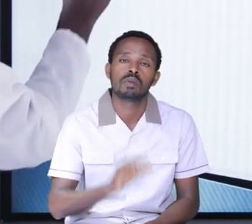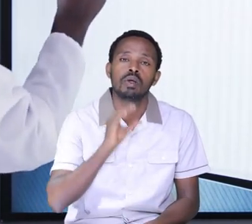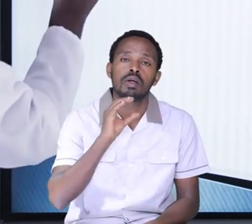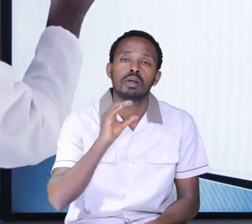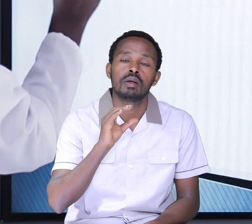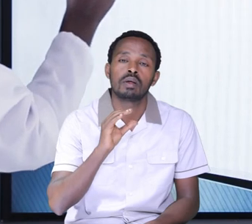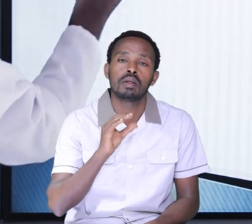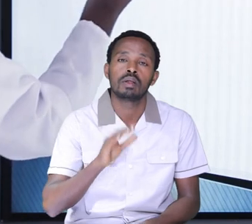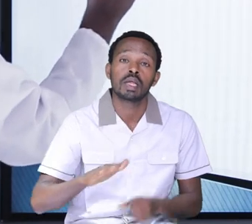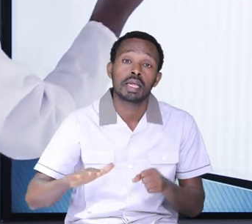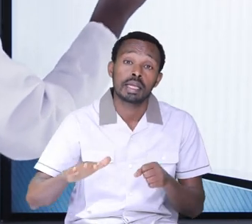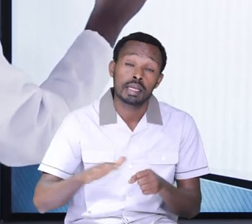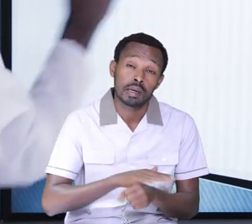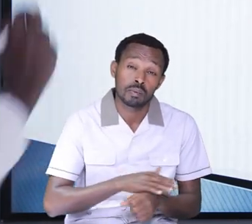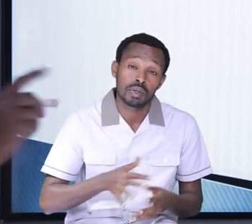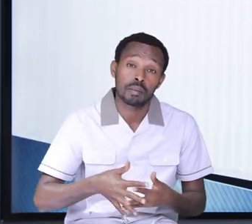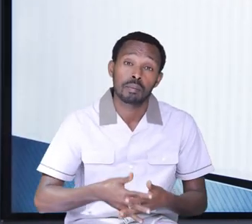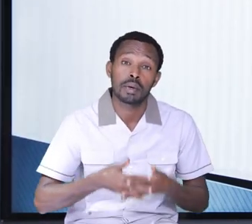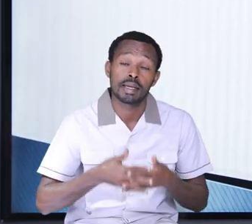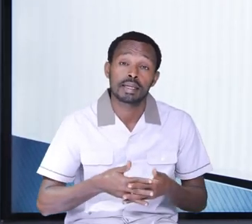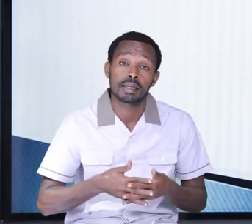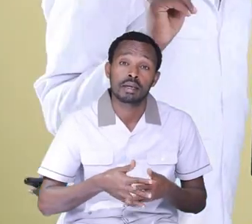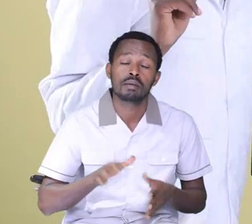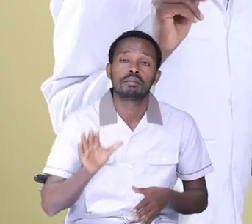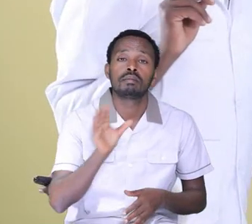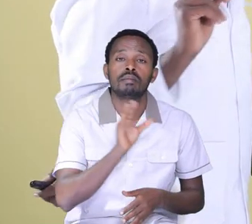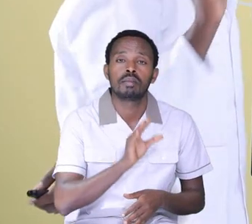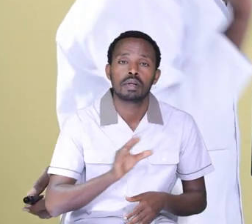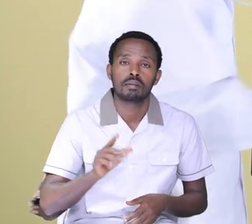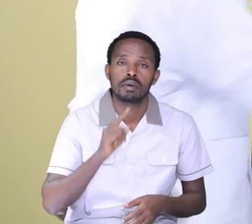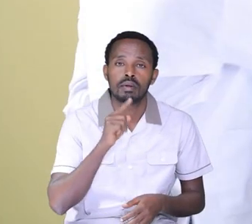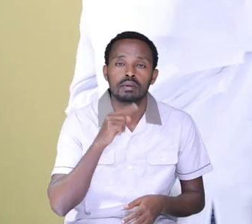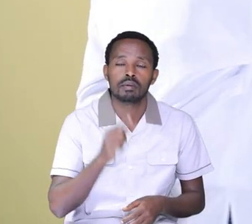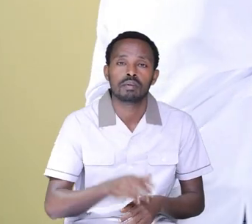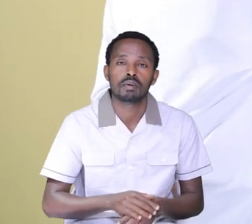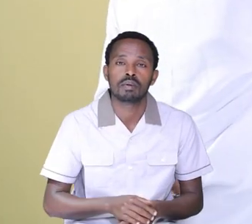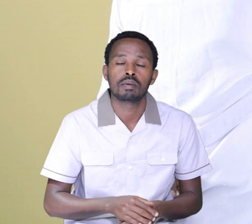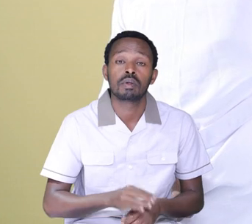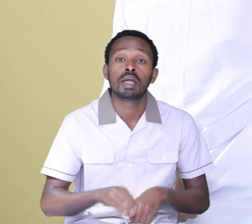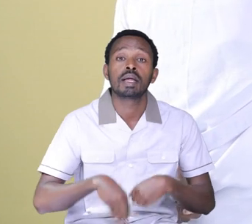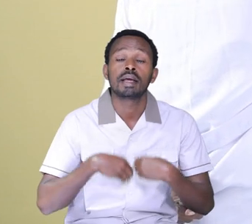caratti gaumsa mashinicha barbana yechura